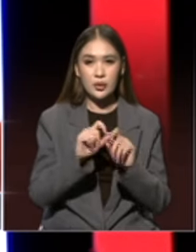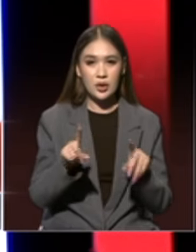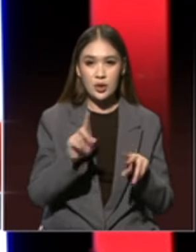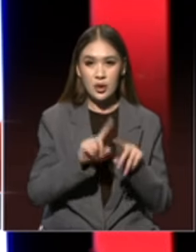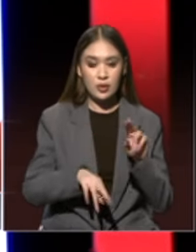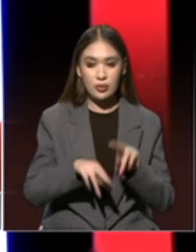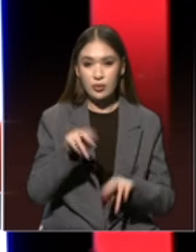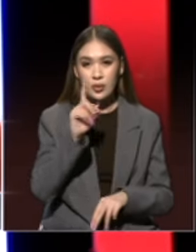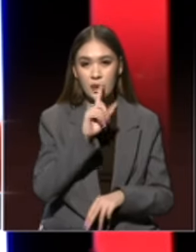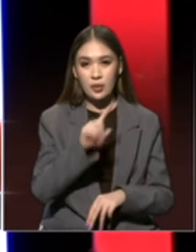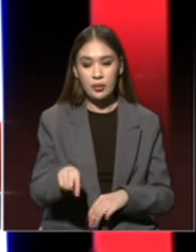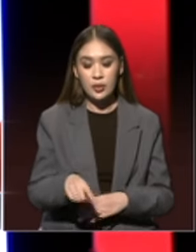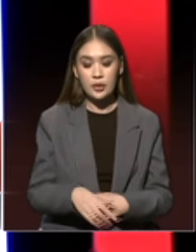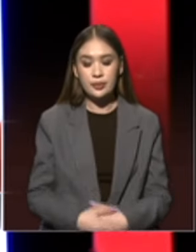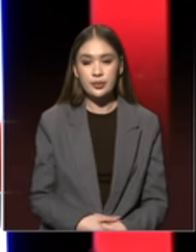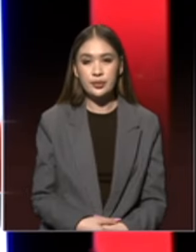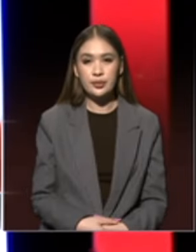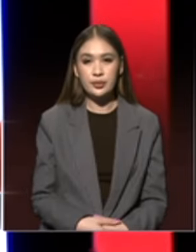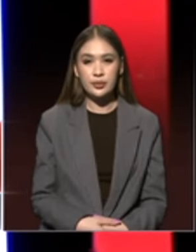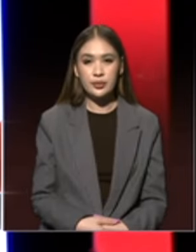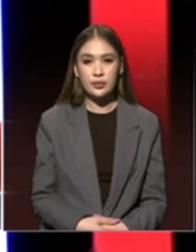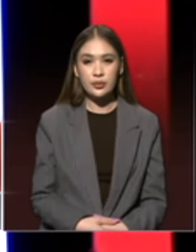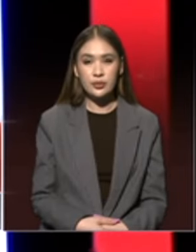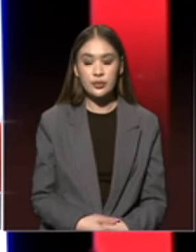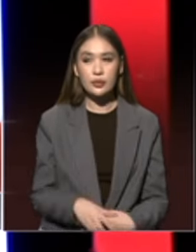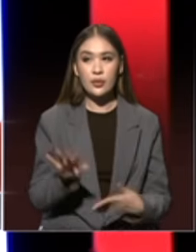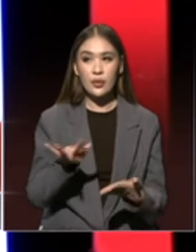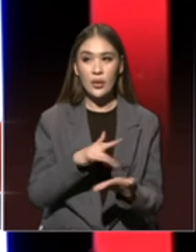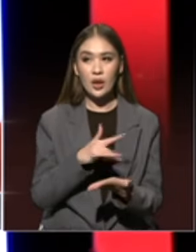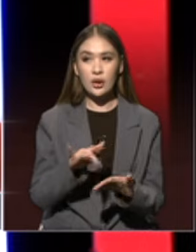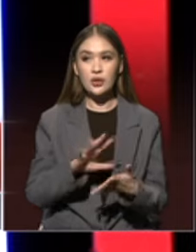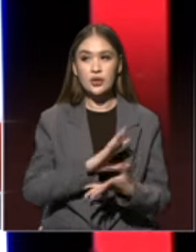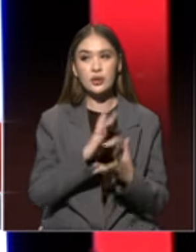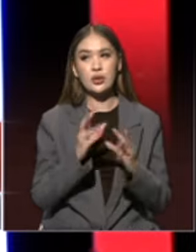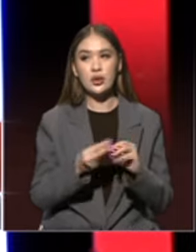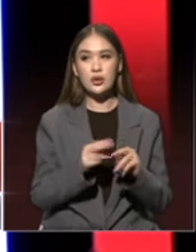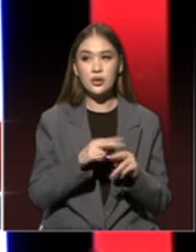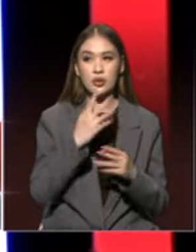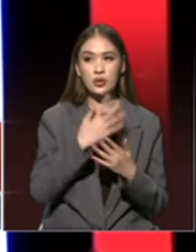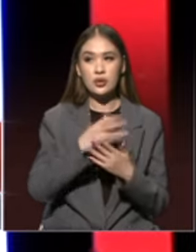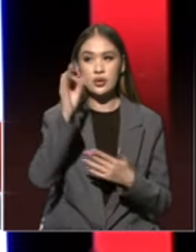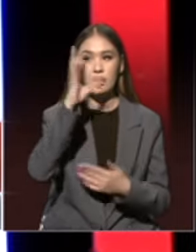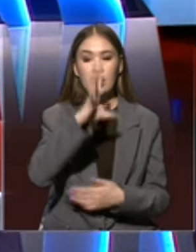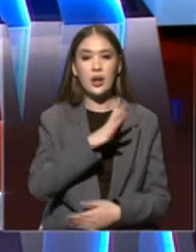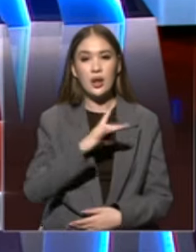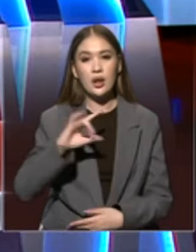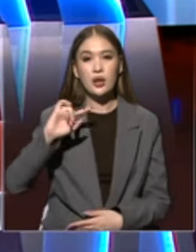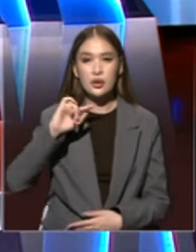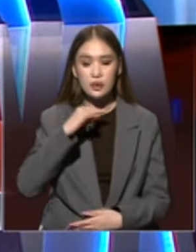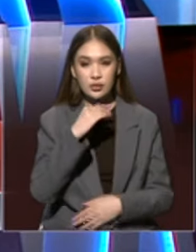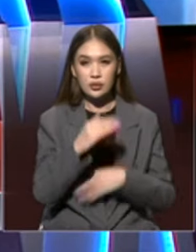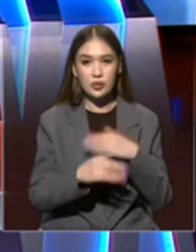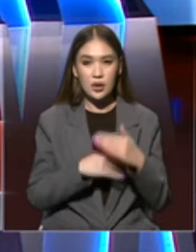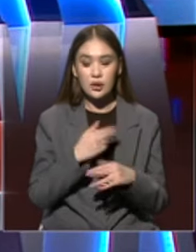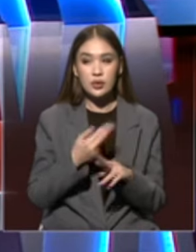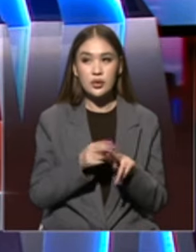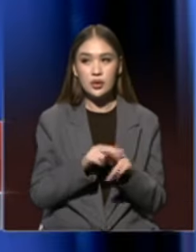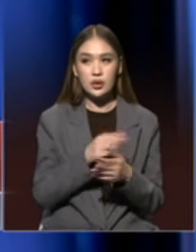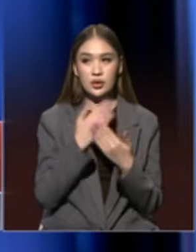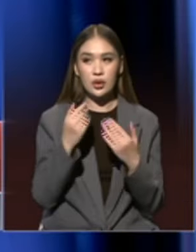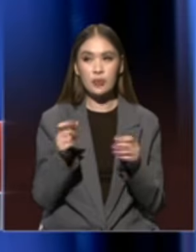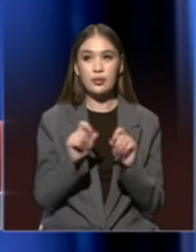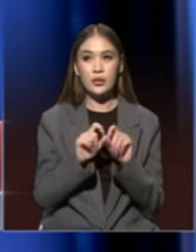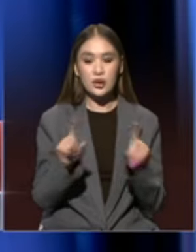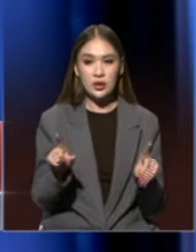сөз ба? Құрылыстар. Жалпы қазір бюджетте негізгі көрсеткіштер әлеуметтік экономикалық даму бойынша ешкім тиісіп жатқан жоқ. Мектепті салынады,